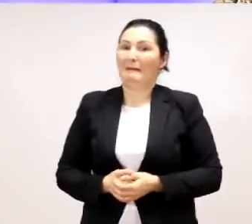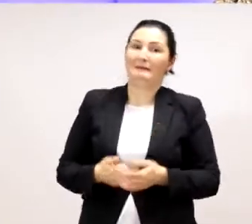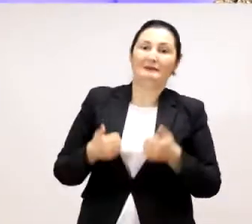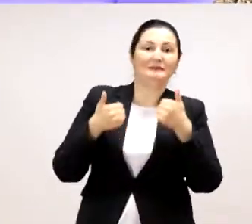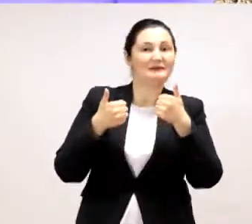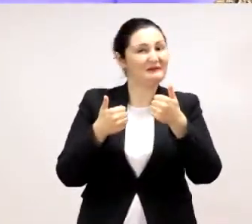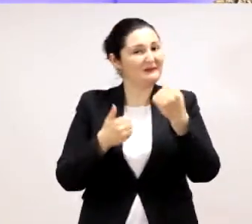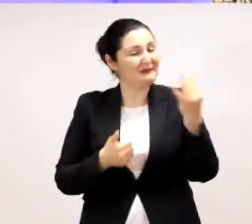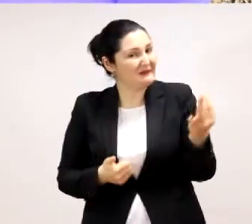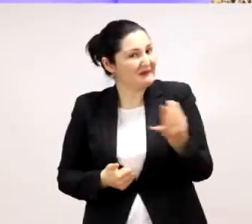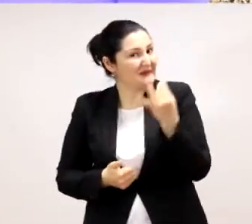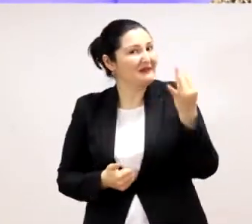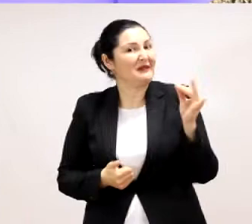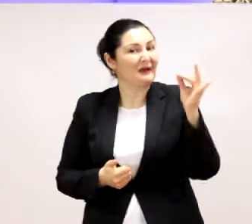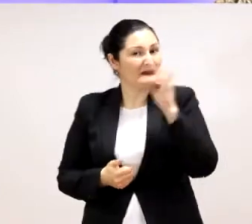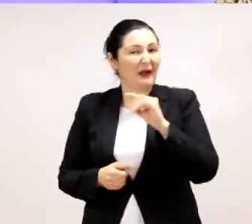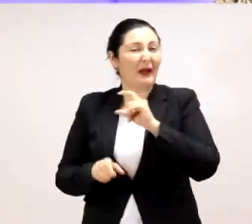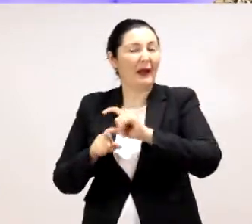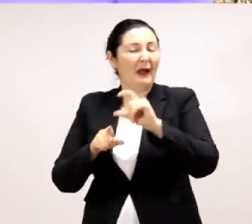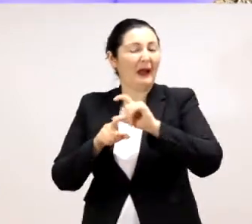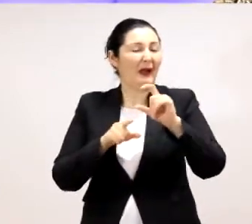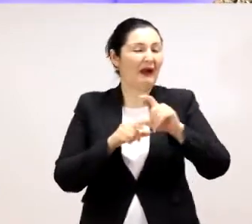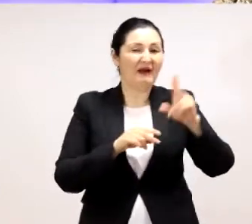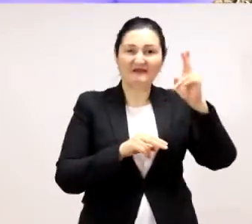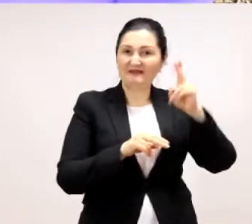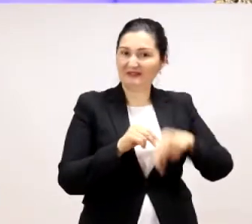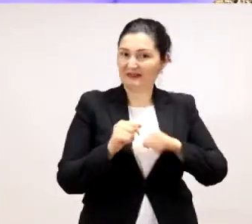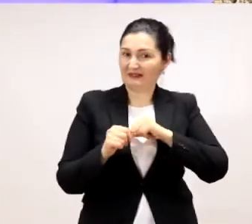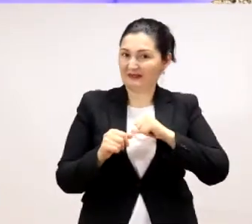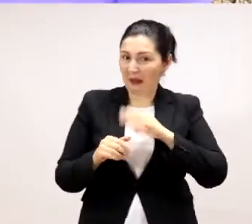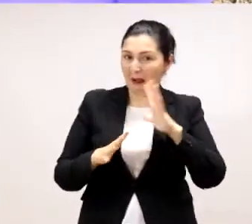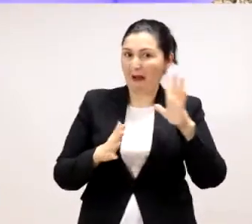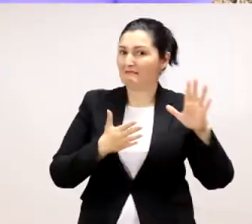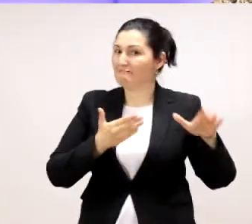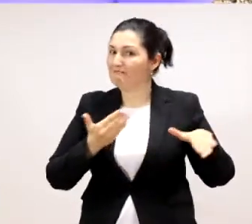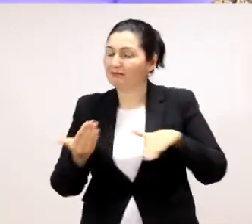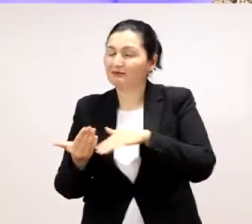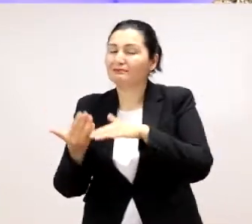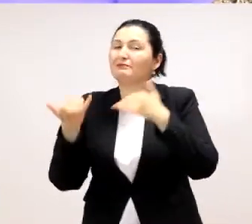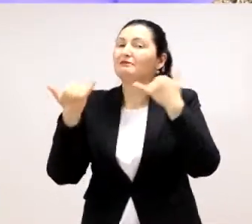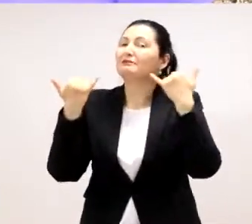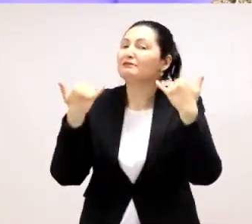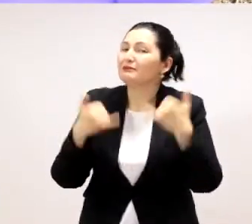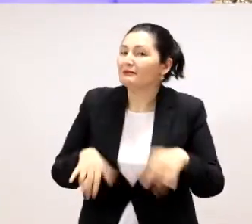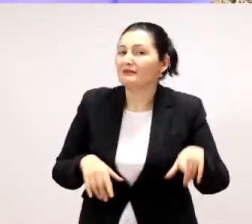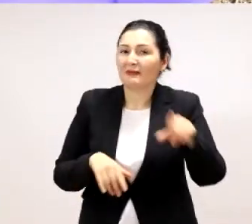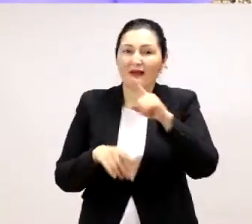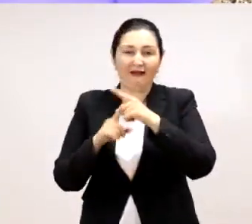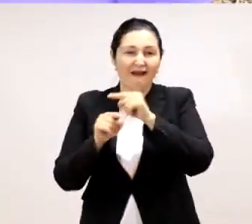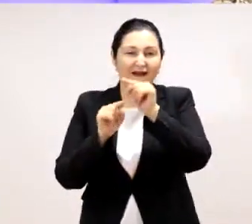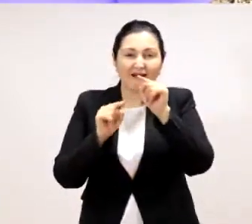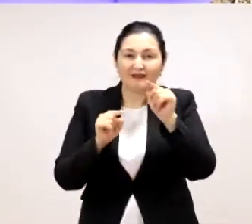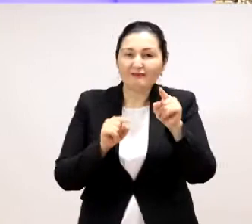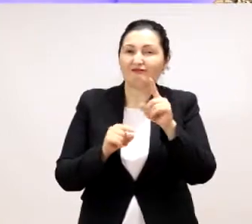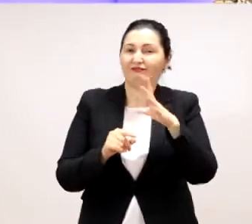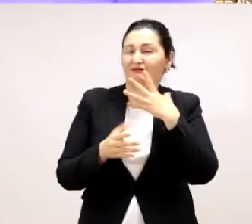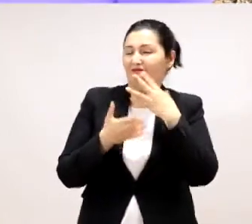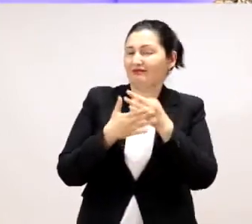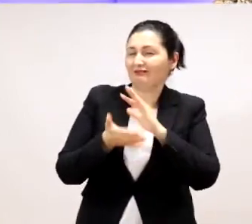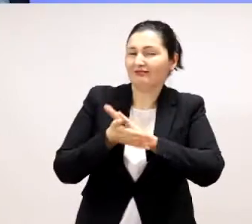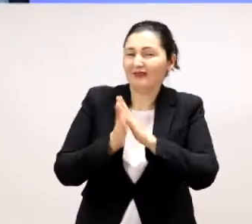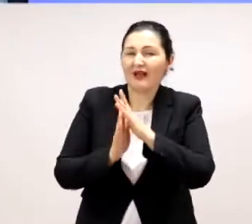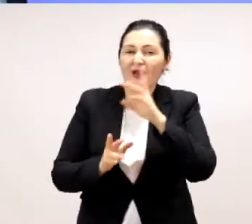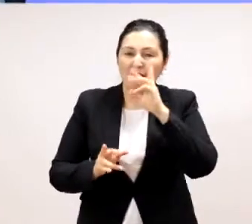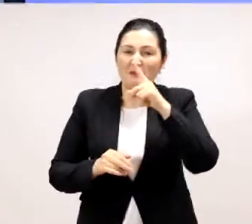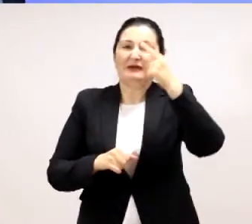خیلی حکایه عجایب بوده است. خورسند از آن هستم که در آخر گلی صدبرگ از رفتار ناشایمش دست کشید و